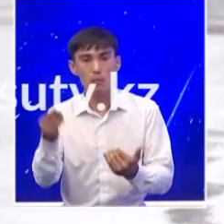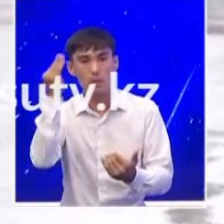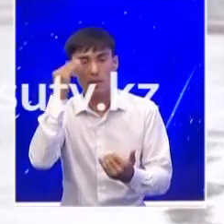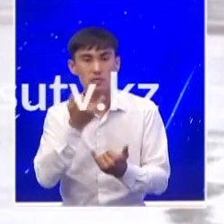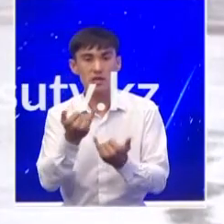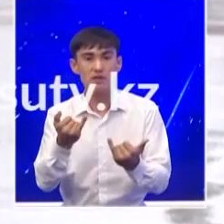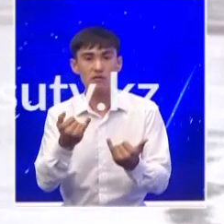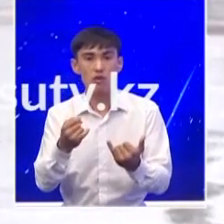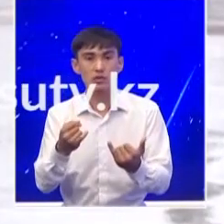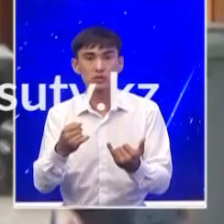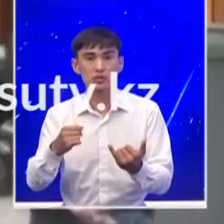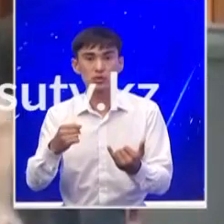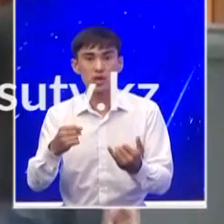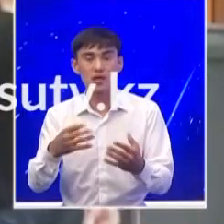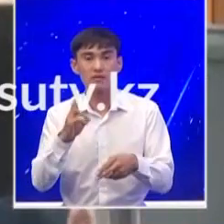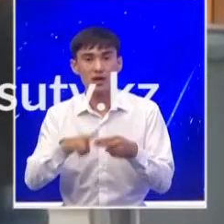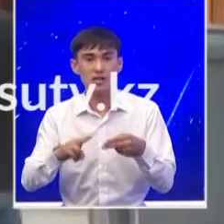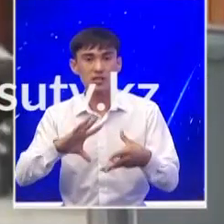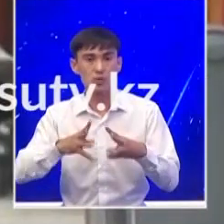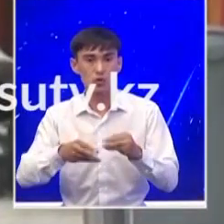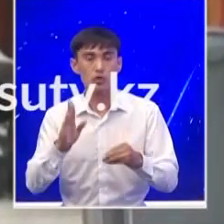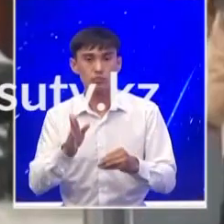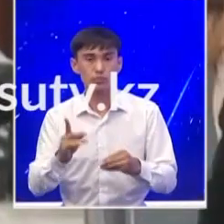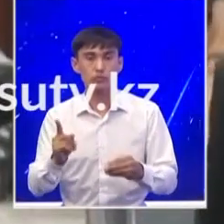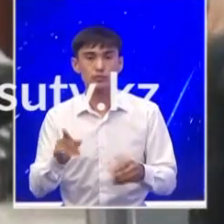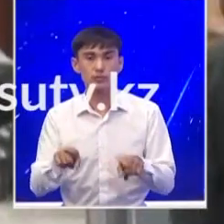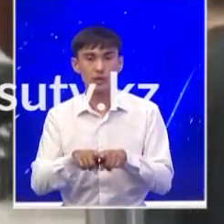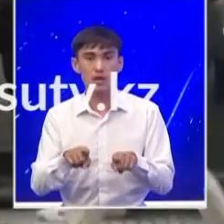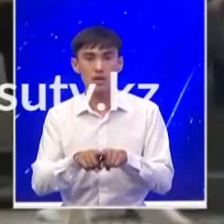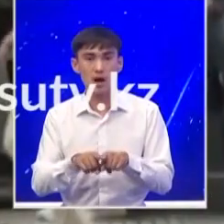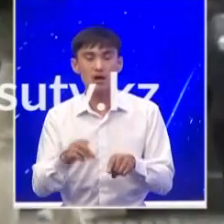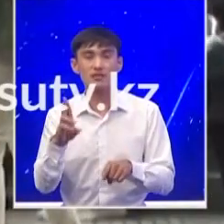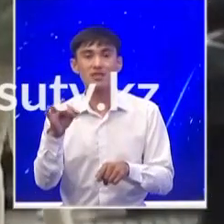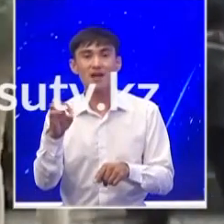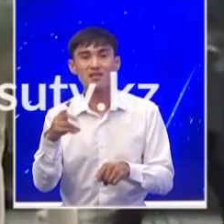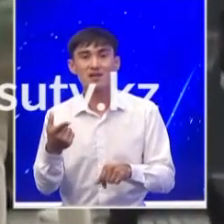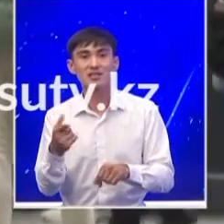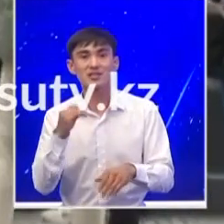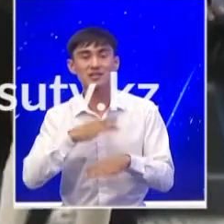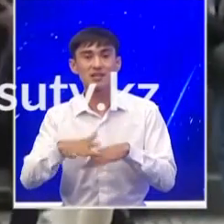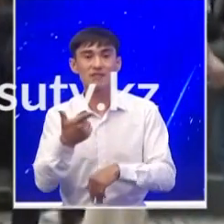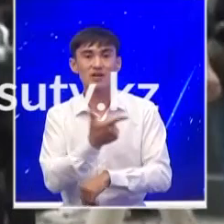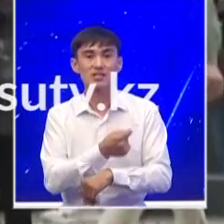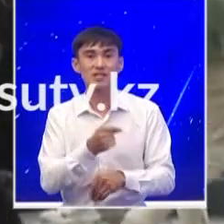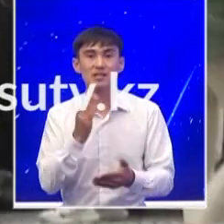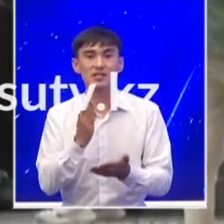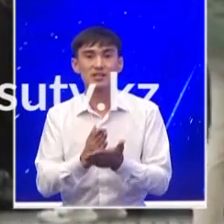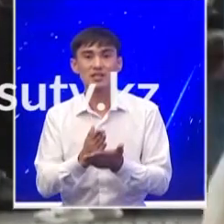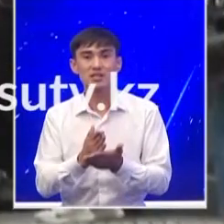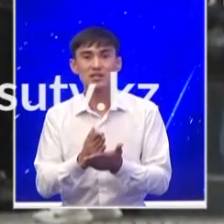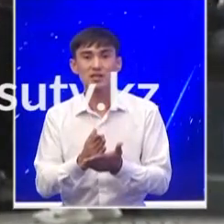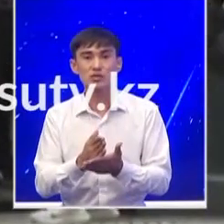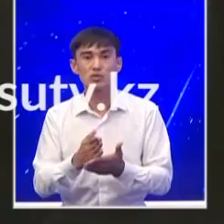его оппонентов, это в конечном итоге и ждет французов. Тем временем в Дании центры вакцинации создаются в кварталах для уязвимых